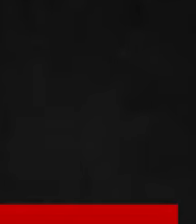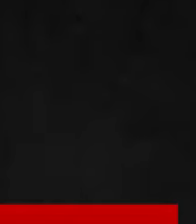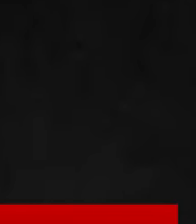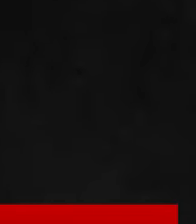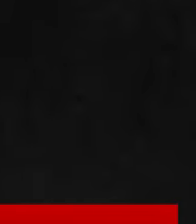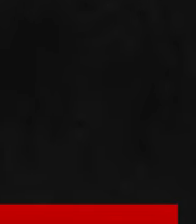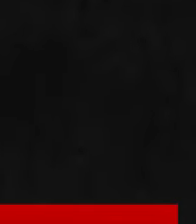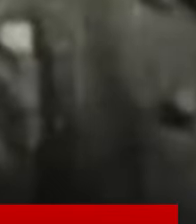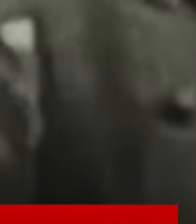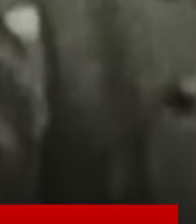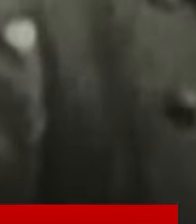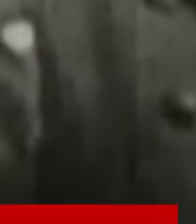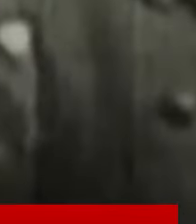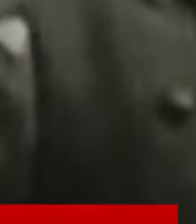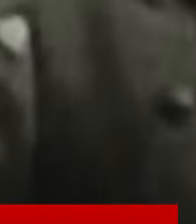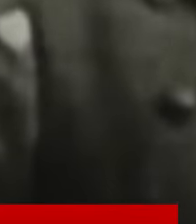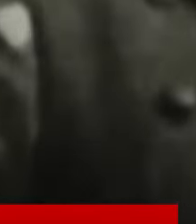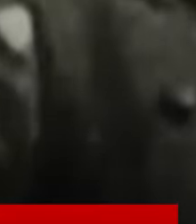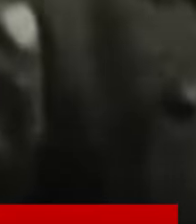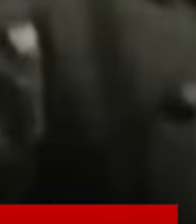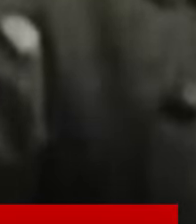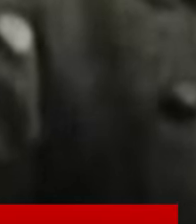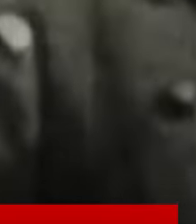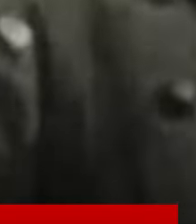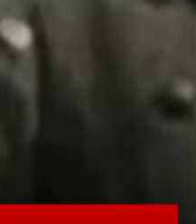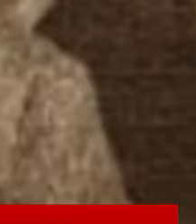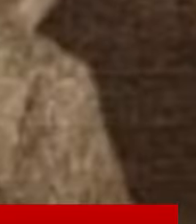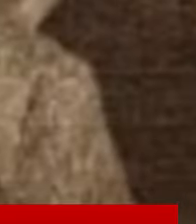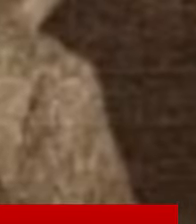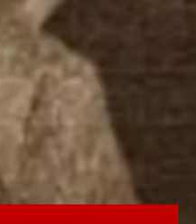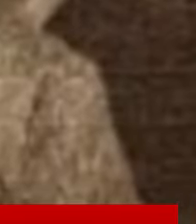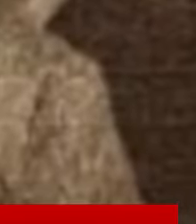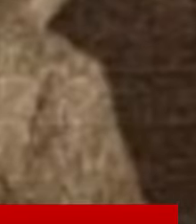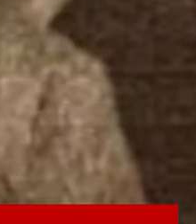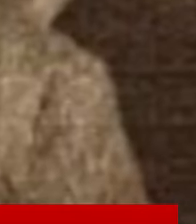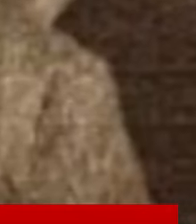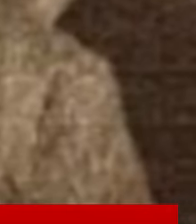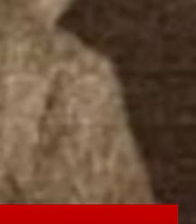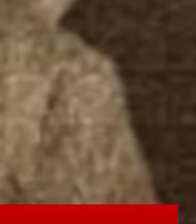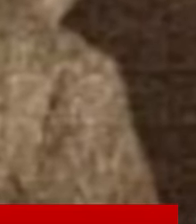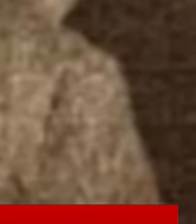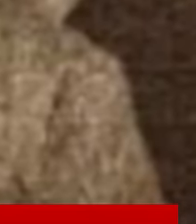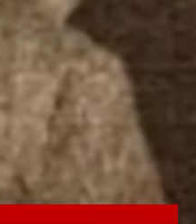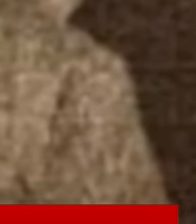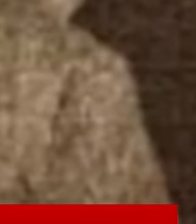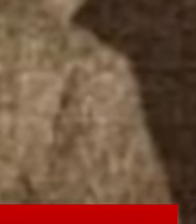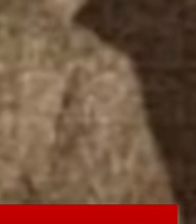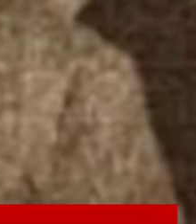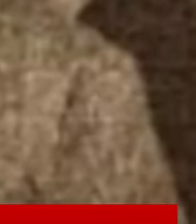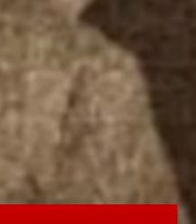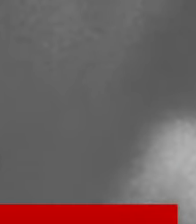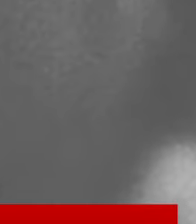Kimseyi görmedim ben senden daha güzel Kimseyi Tanımadım